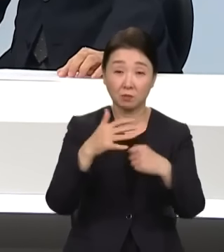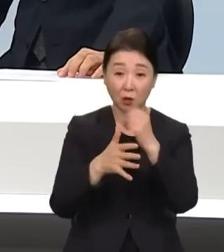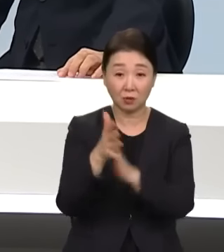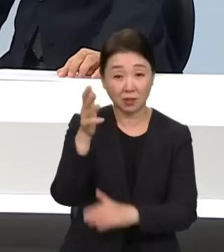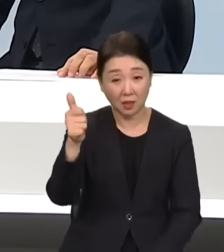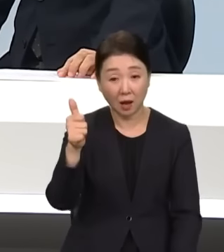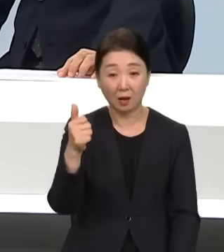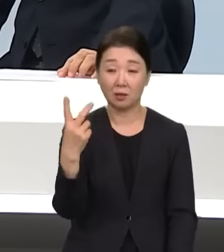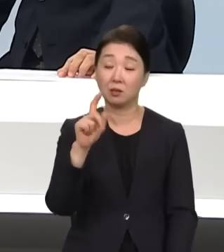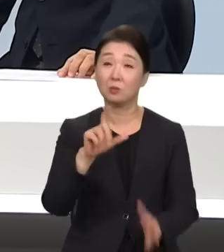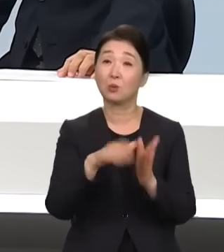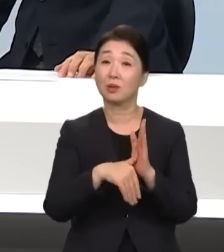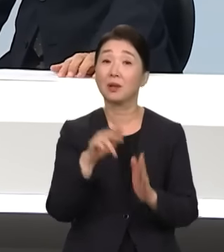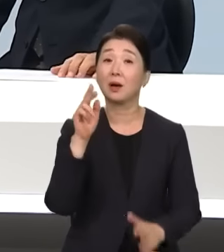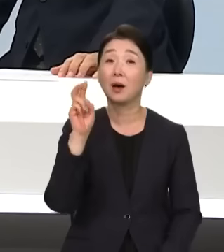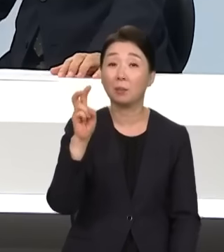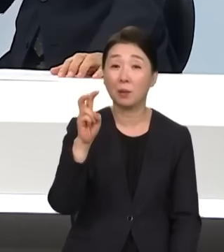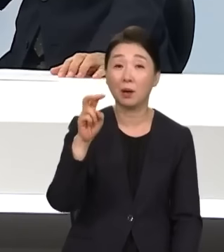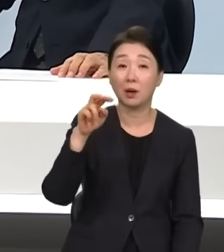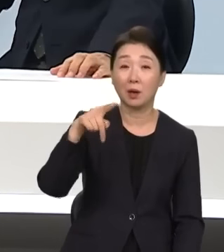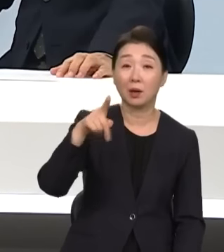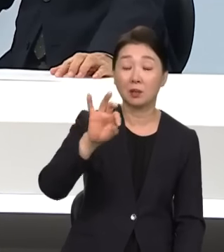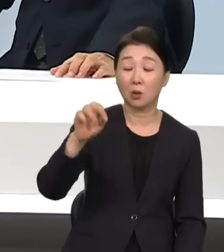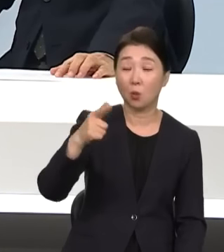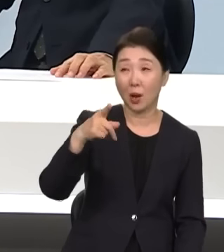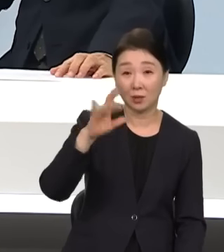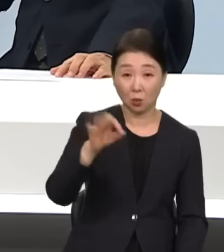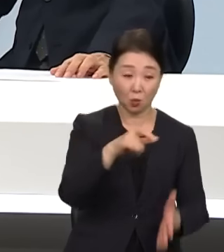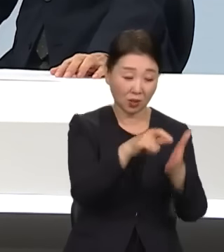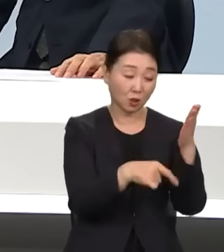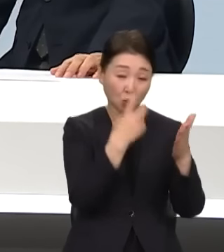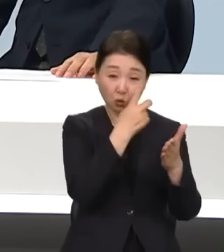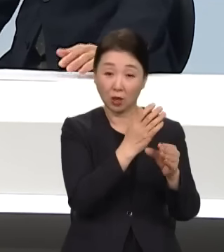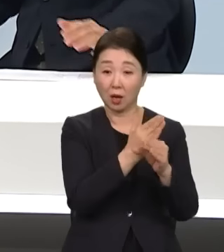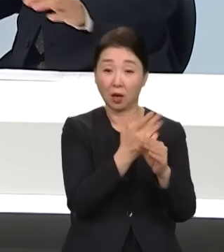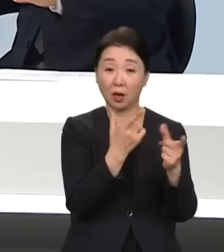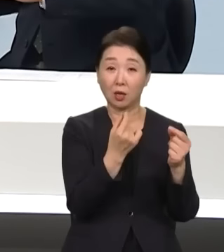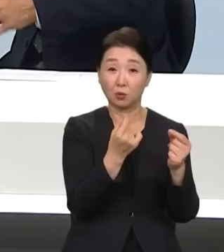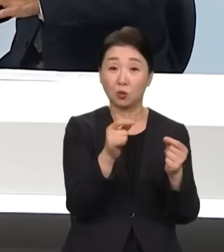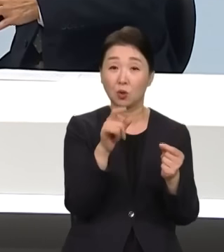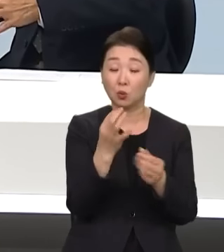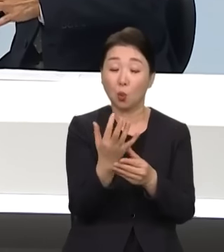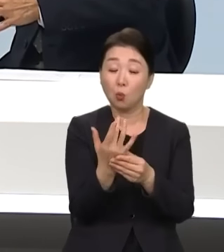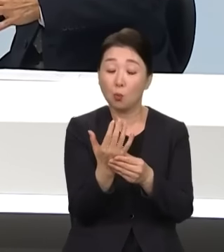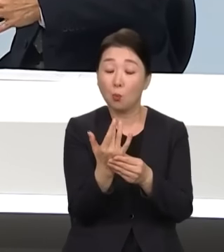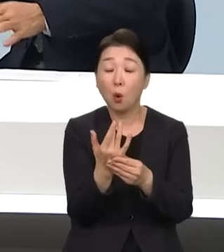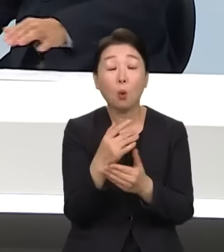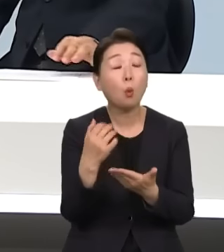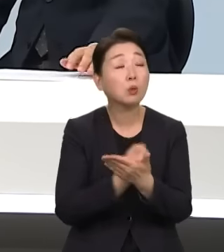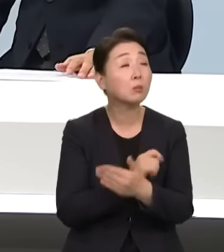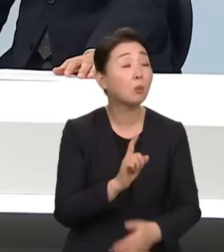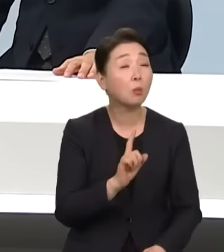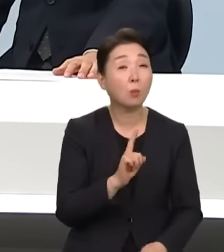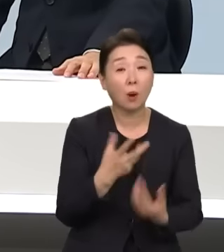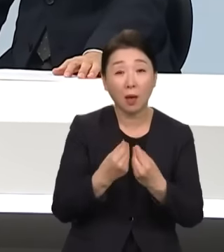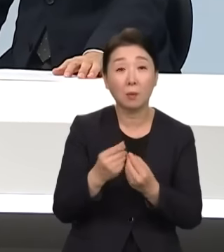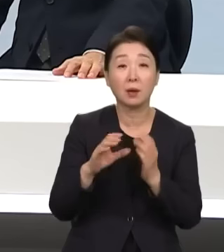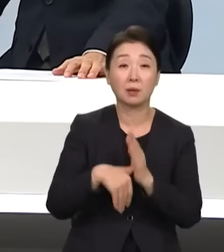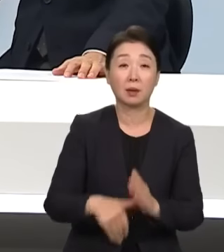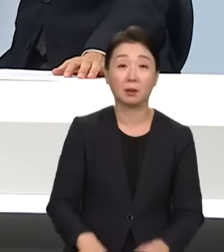자, 2015년이었죠. 성완종 리스트 당시 수사에 오르자 당시 이 뭉칫돈이 어디서 났나는 그 의혹에 대해서 해명을